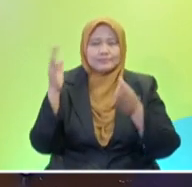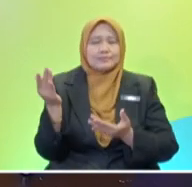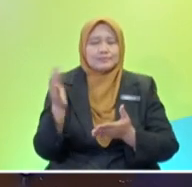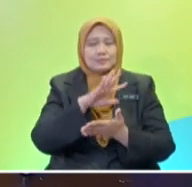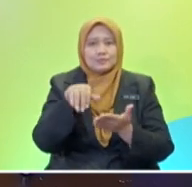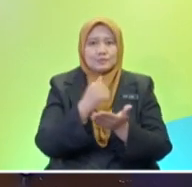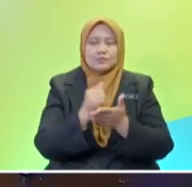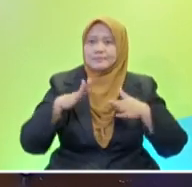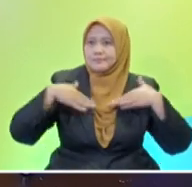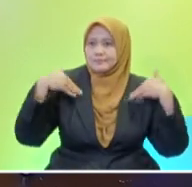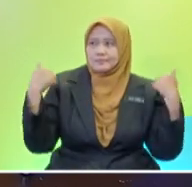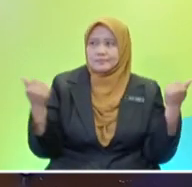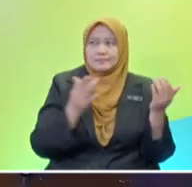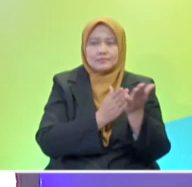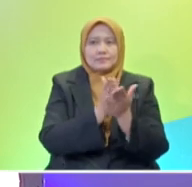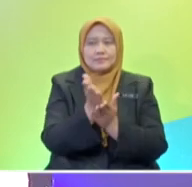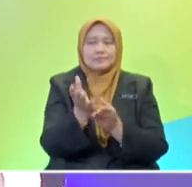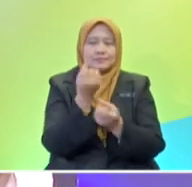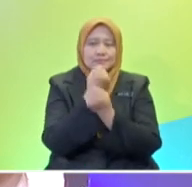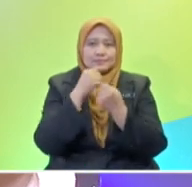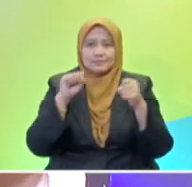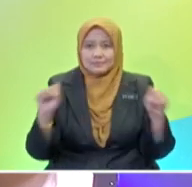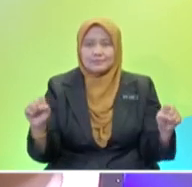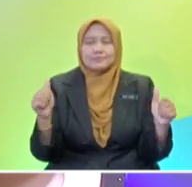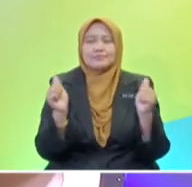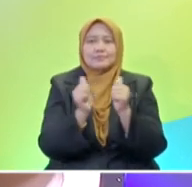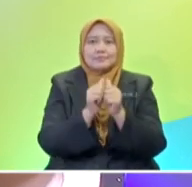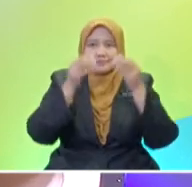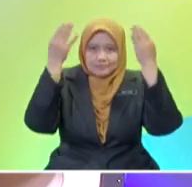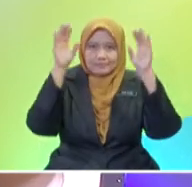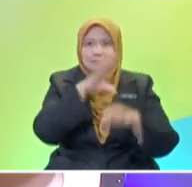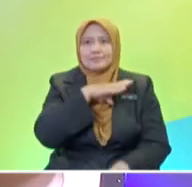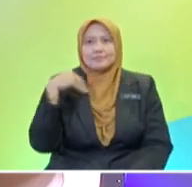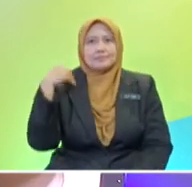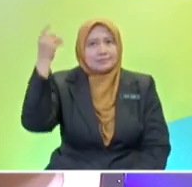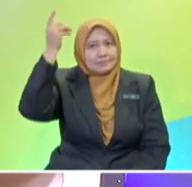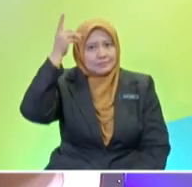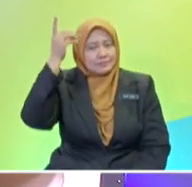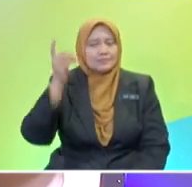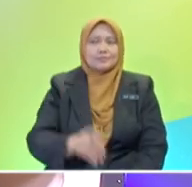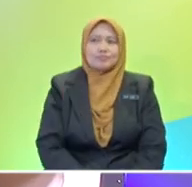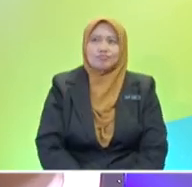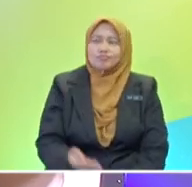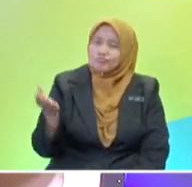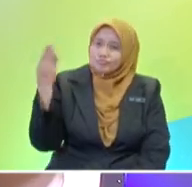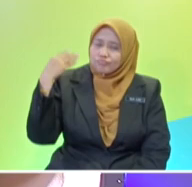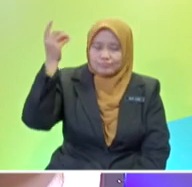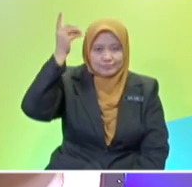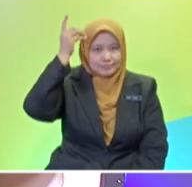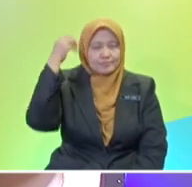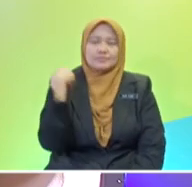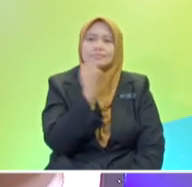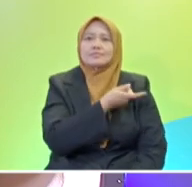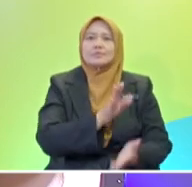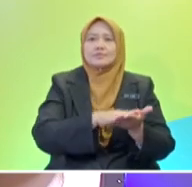sentiasa sehat dan terus bersedia bersama dengan cikgu dan juga Din. Yeah. Okey, sebentar tadi kan Din, kita telah pun belajar